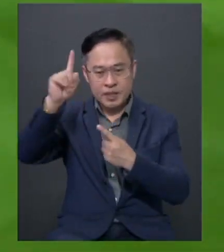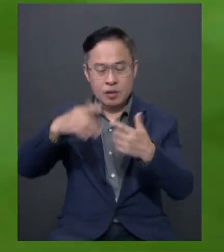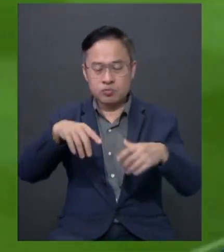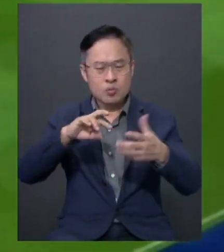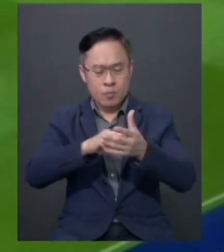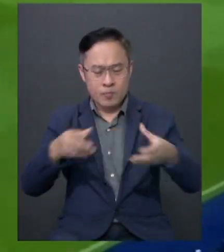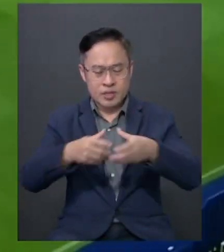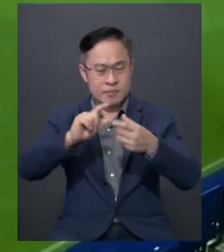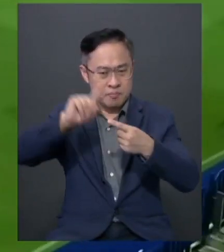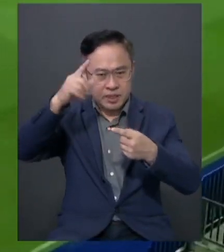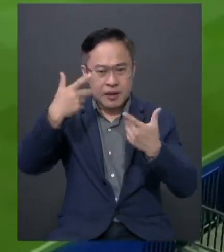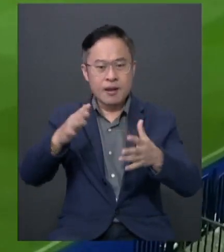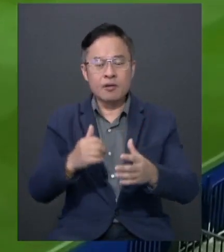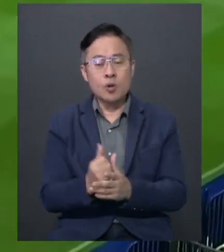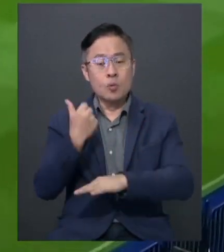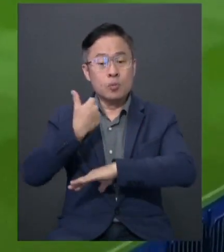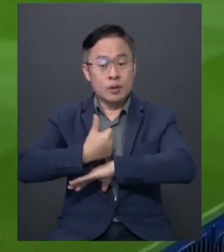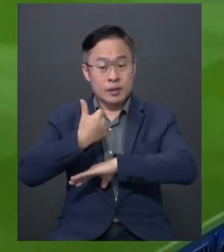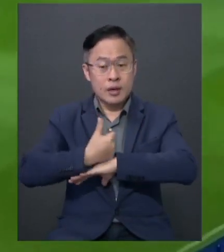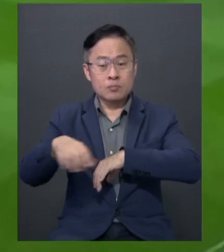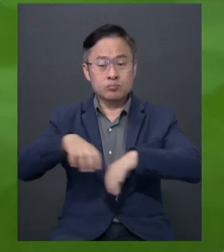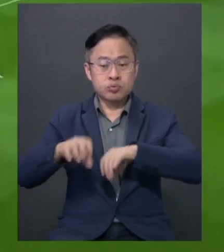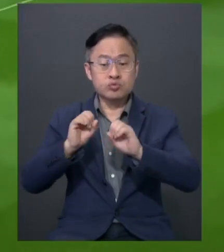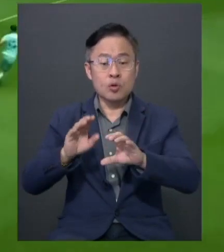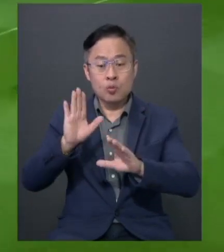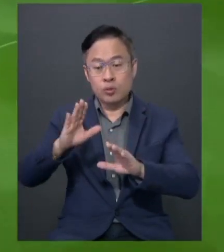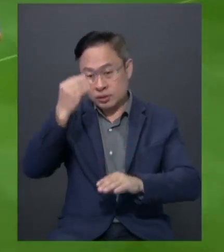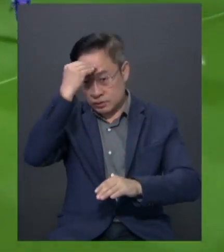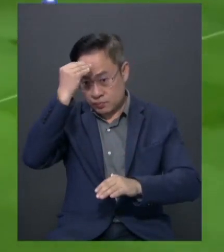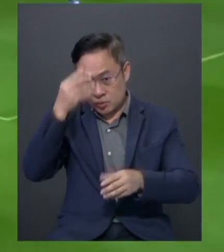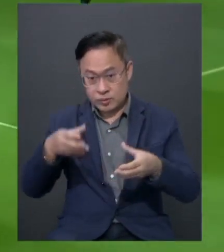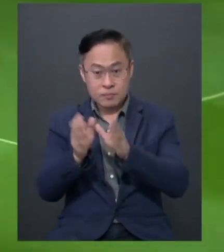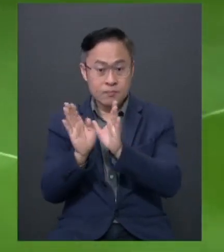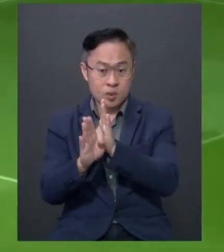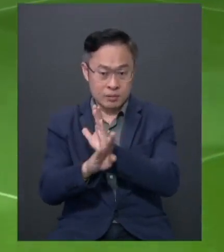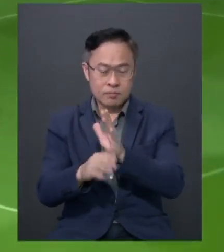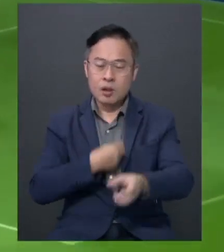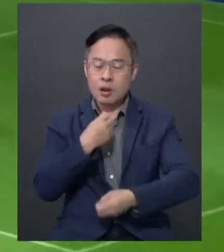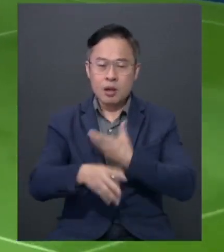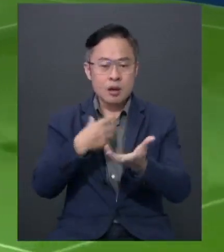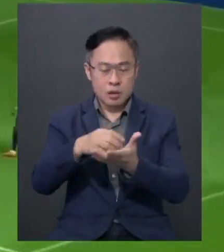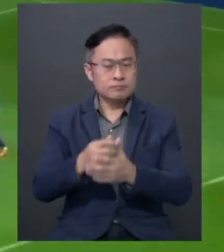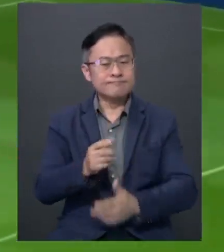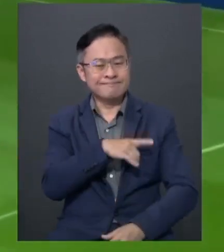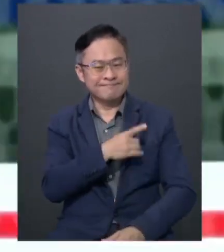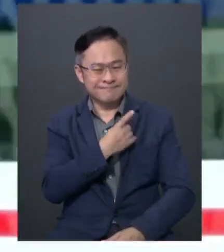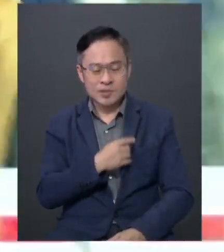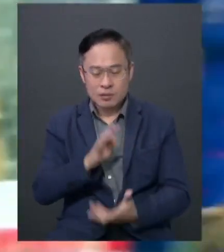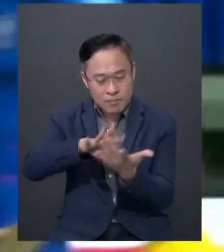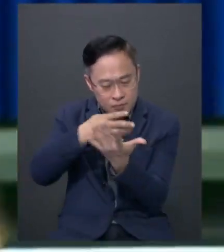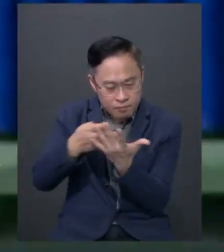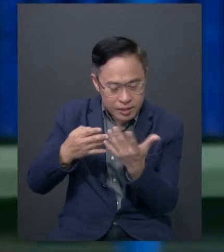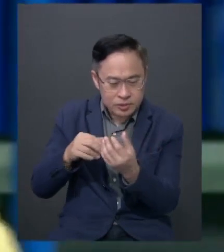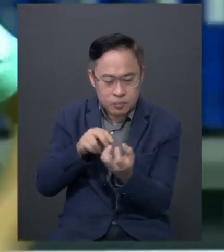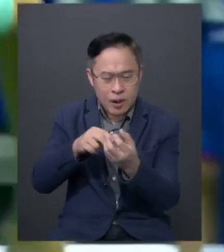อกว่าดีใจกับผลการแข่งขันแม้ว่ารูปเกมจะไม่ค่อยดีนะครับทางด้านของมาซาทาดะอิชิอิครับเฮดโค้ชของบุรีรัมย์ครับ